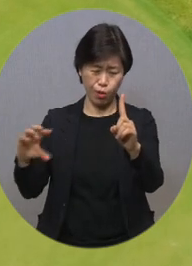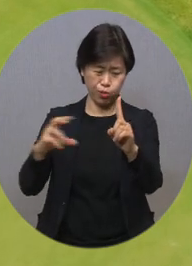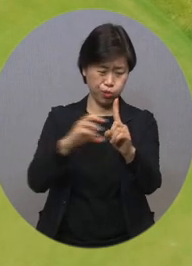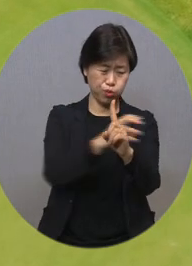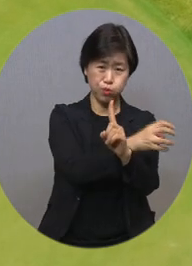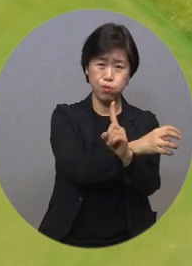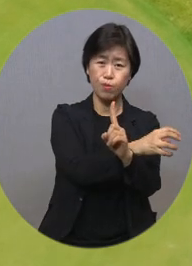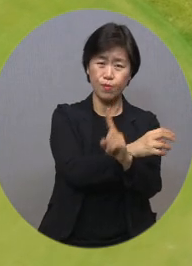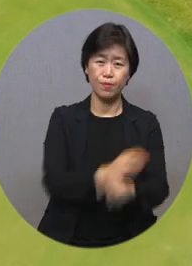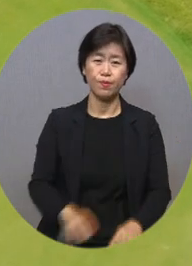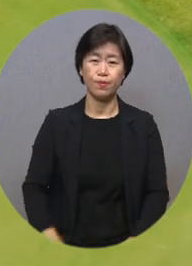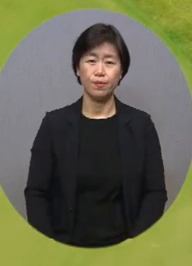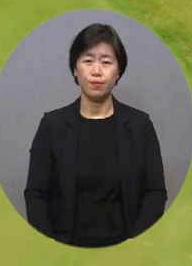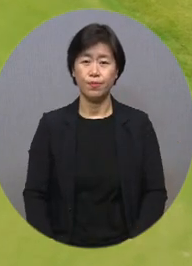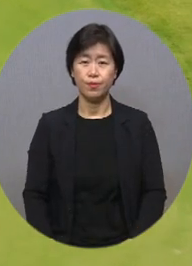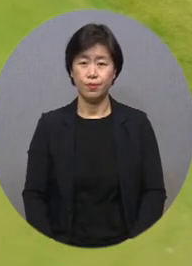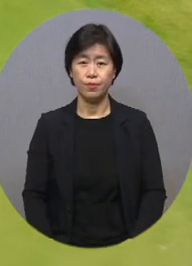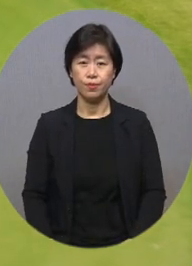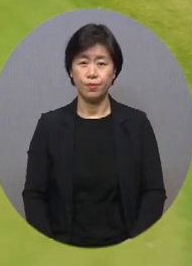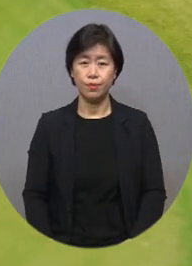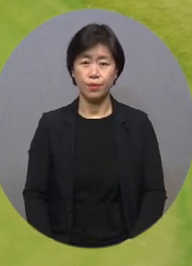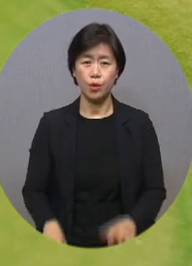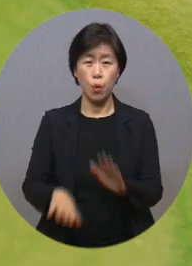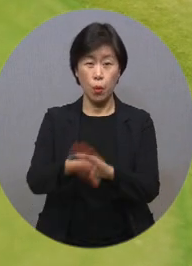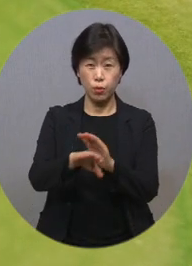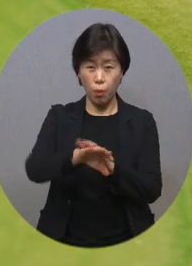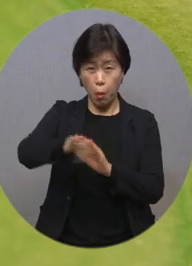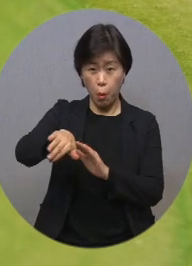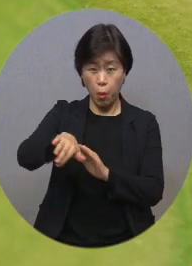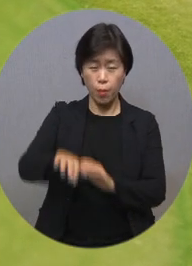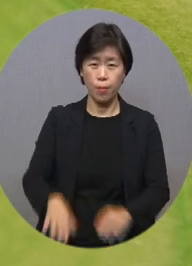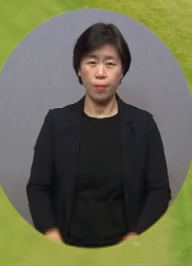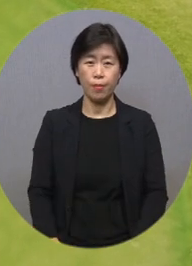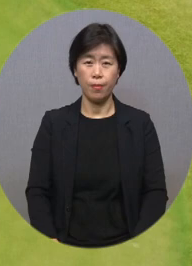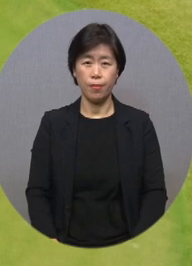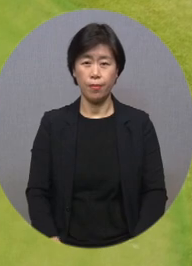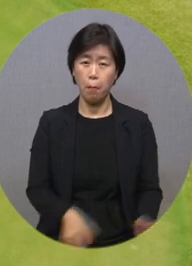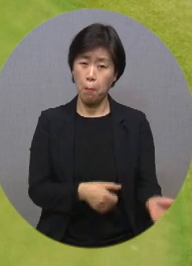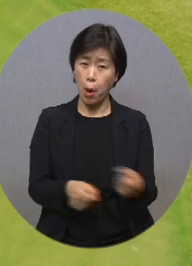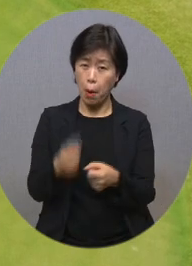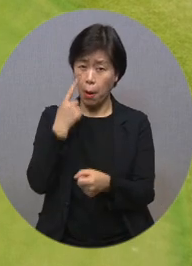쳐요? 네. 야, 오른쪽으로. 오른쪽으로? 예. 네.